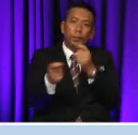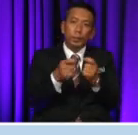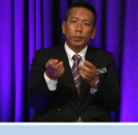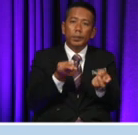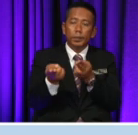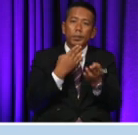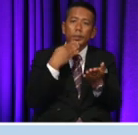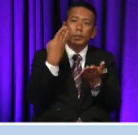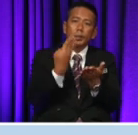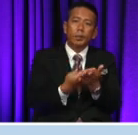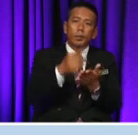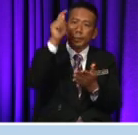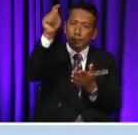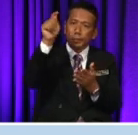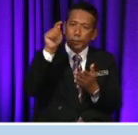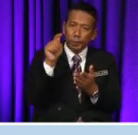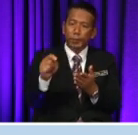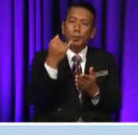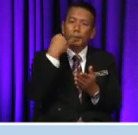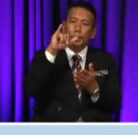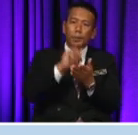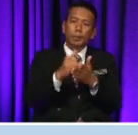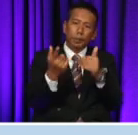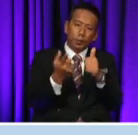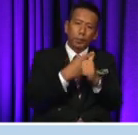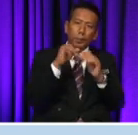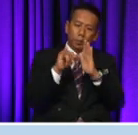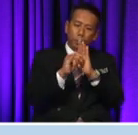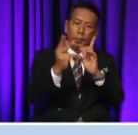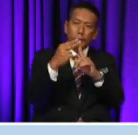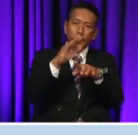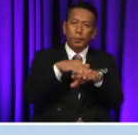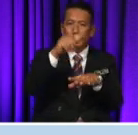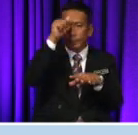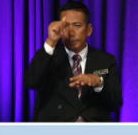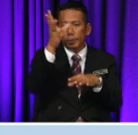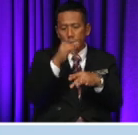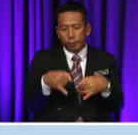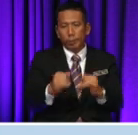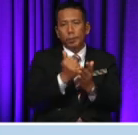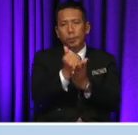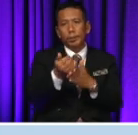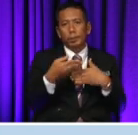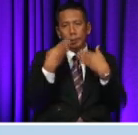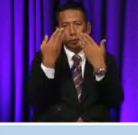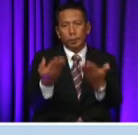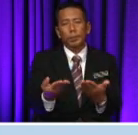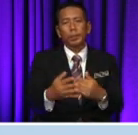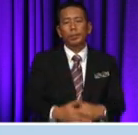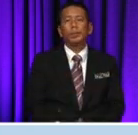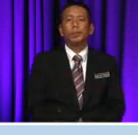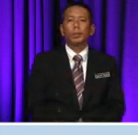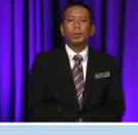titik dua bertindih yaitu yang pertama beriman kepada Allah menjalankan amanah yang diberi Oke Baik